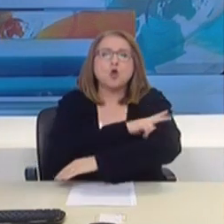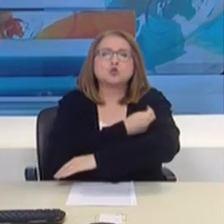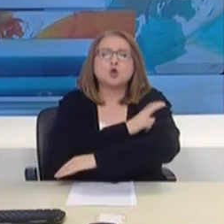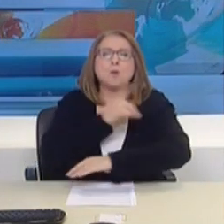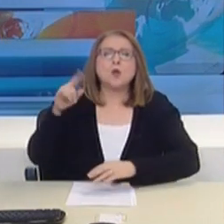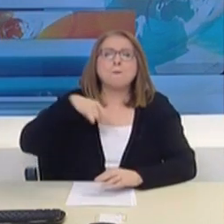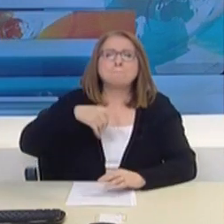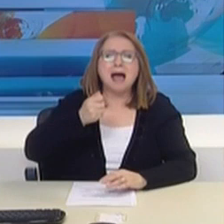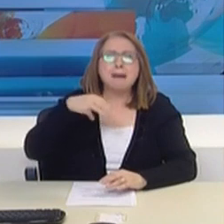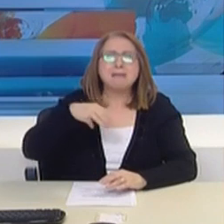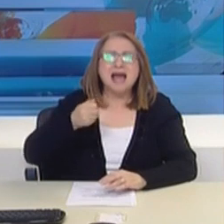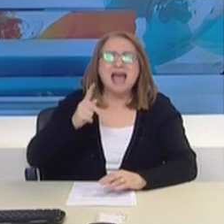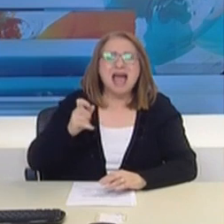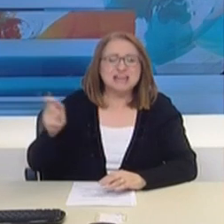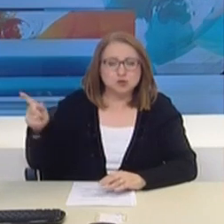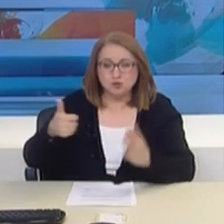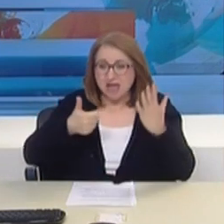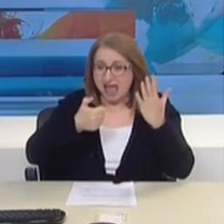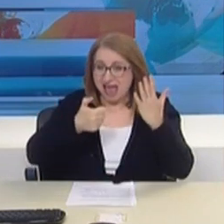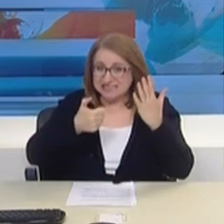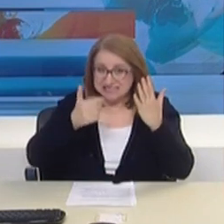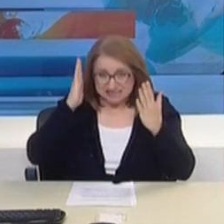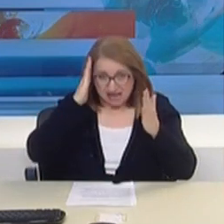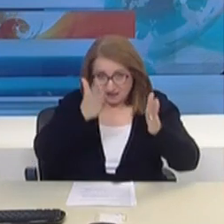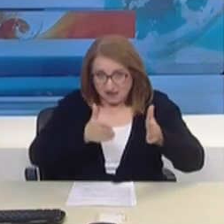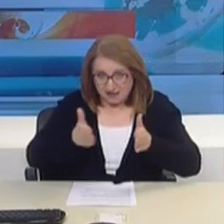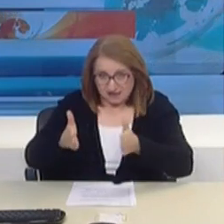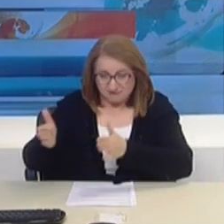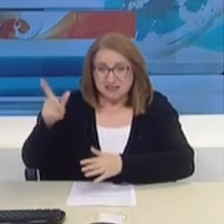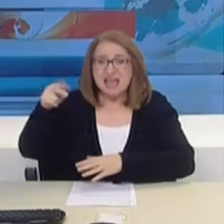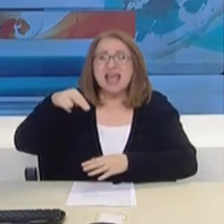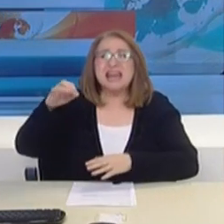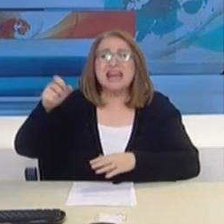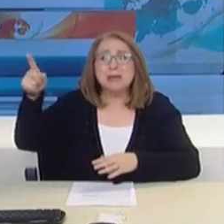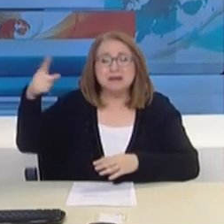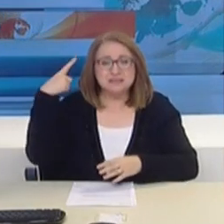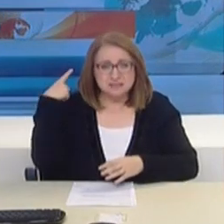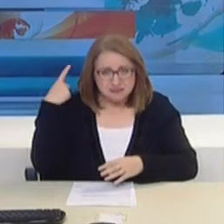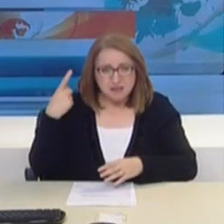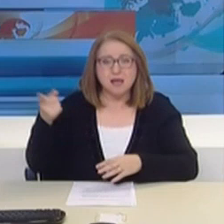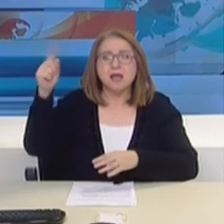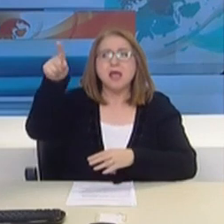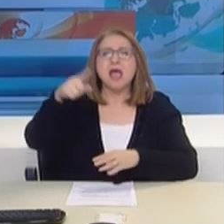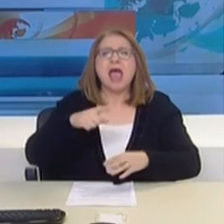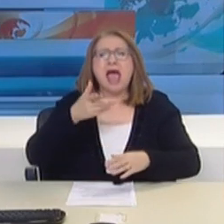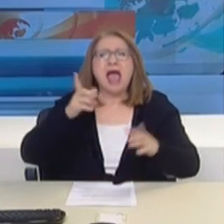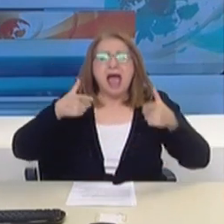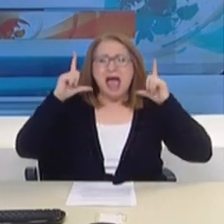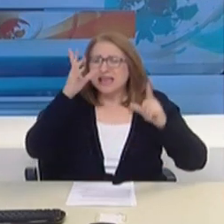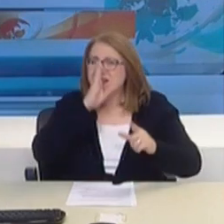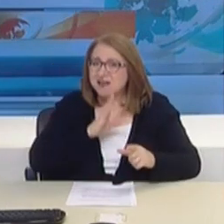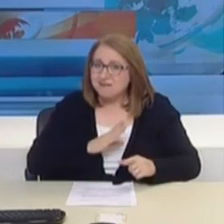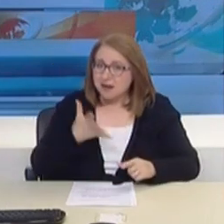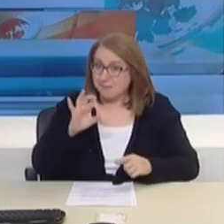Παμακάριστος με 60 κλίνες, το Νίμιτς, Πτέρυγες του Αγίου Βαρβάρα με 56 κλίνες και το Ιδιωτικό Θεραπευτήριο Άττικα